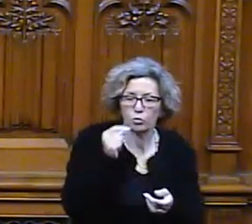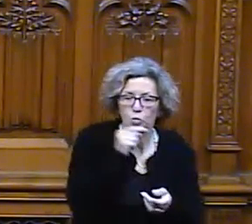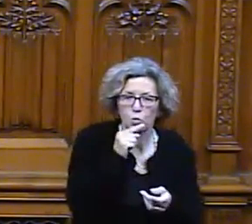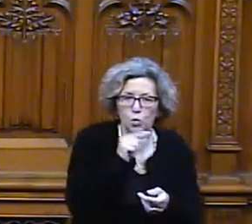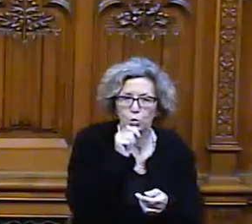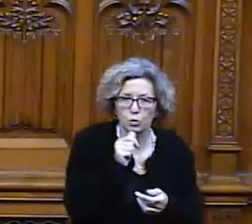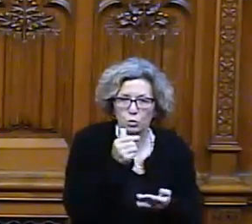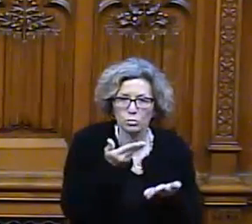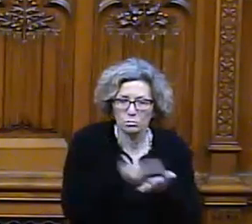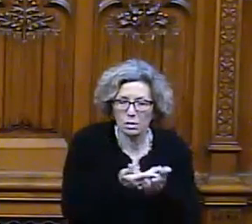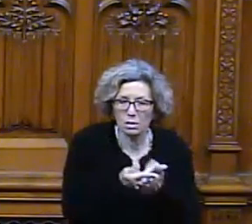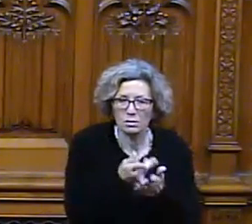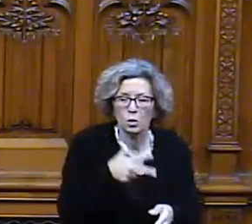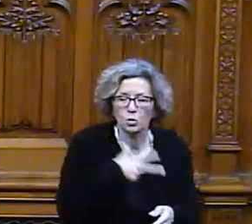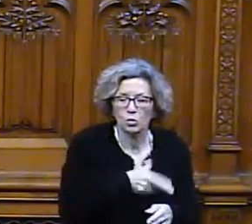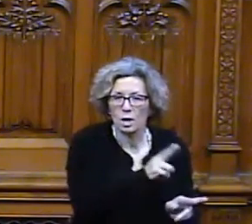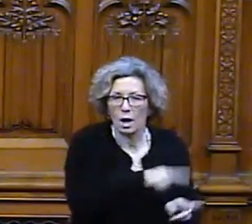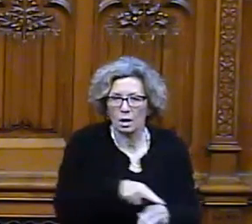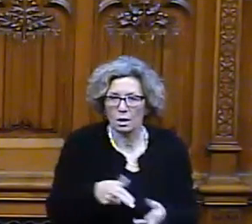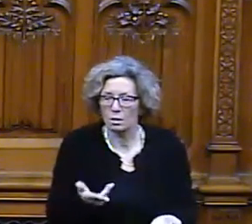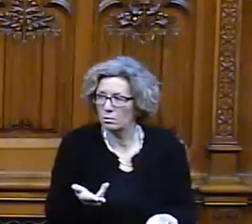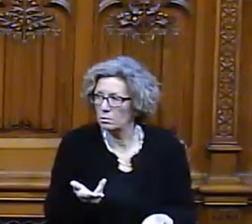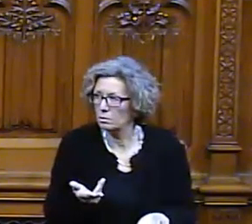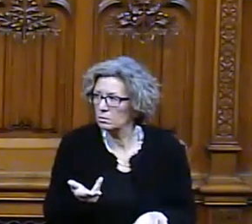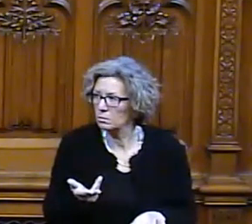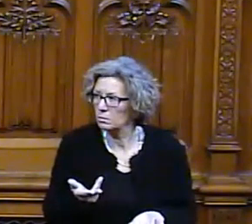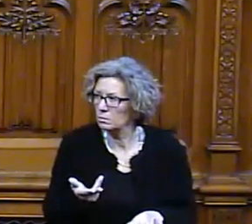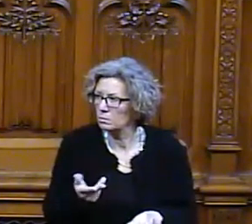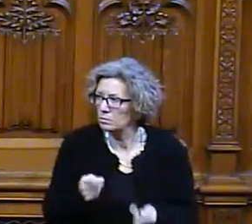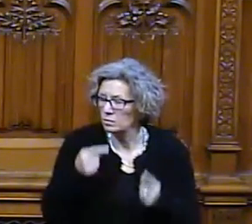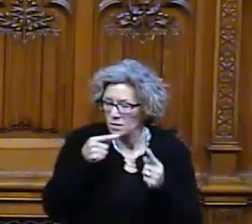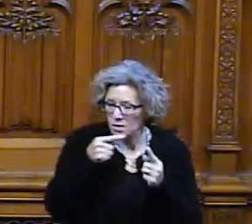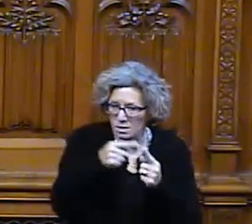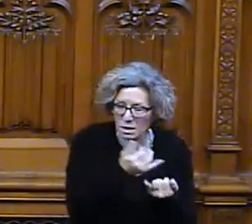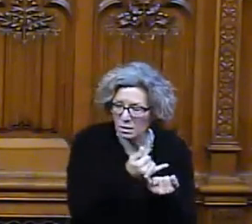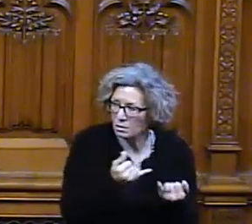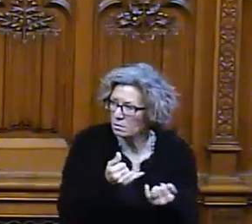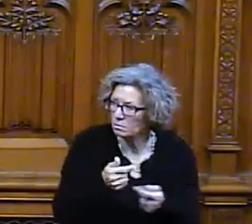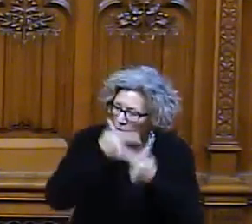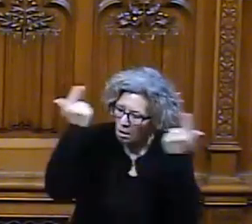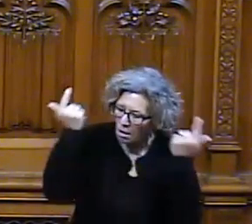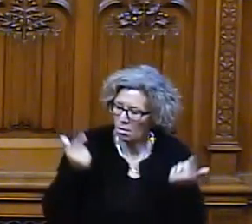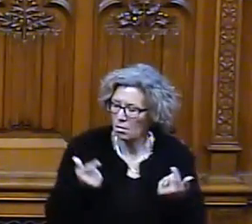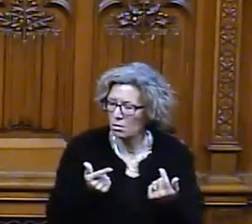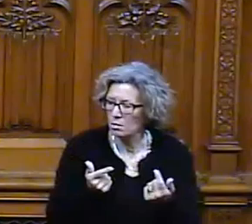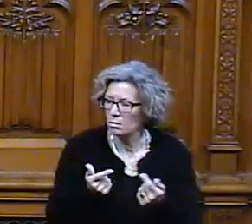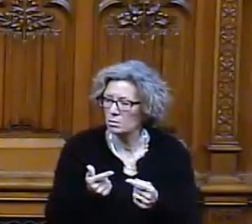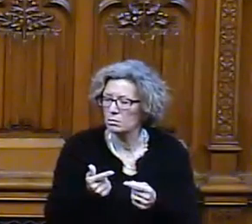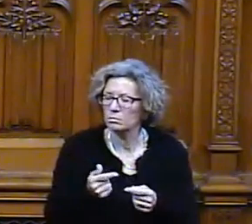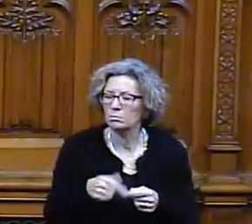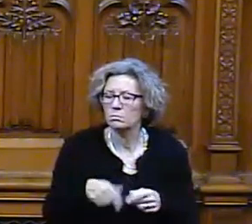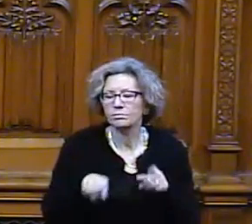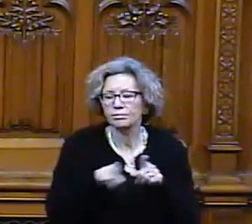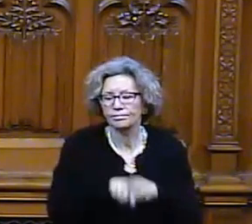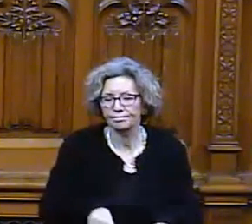Herren. Das ist die soziale Gerechtigkeit. Die Zielrichtung ist jedenfalls klar. More of the